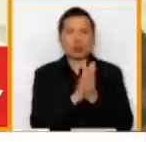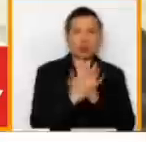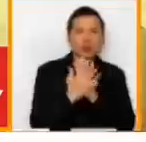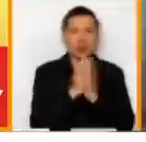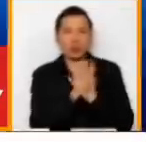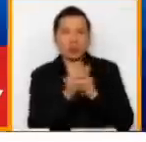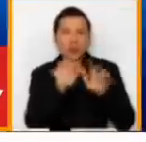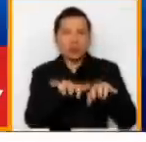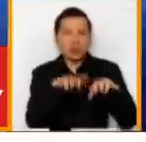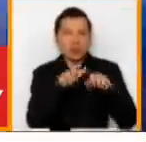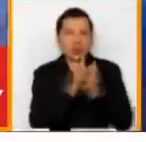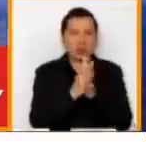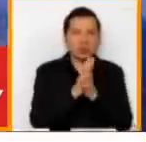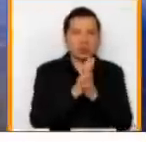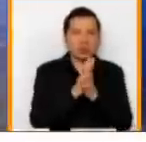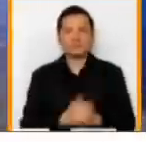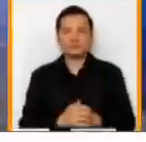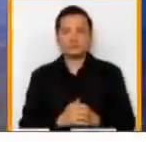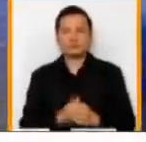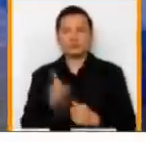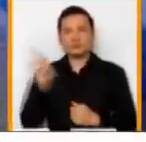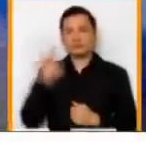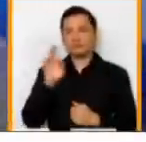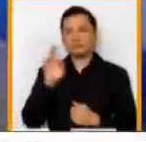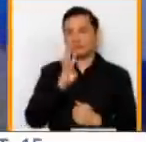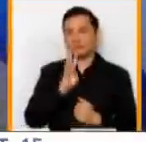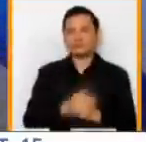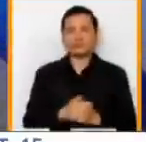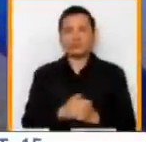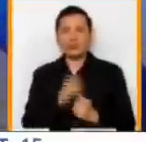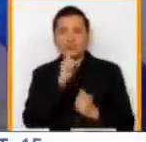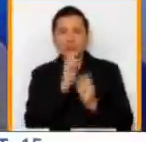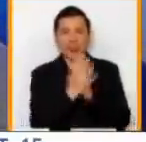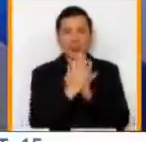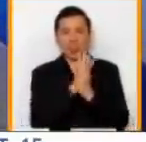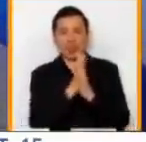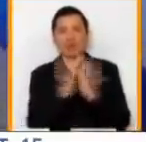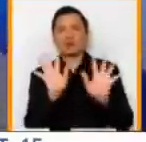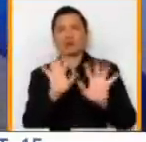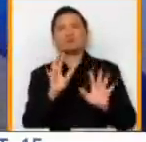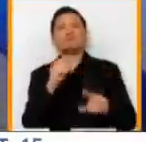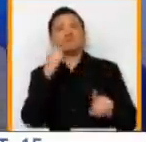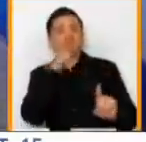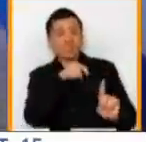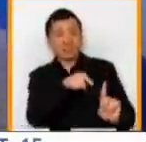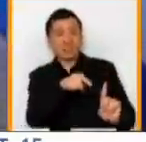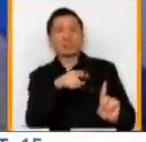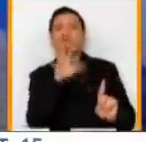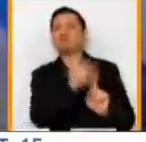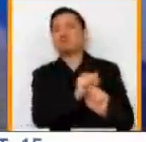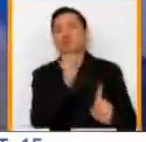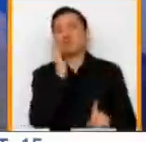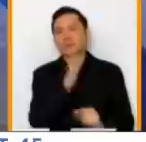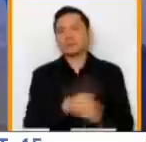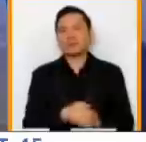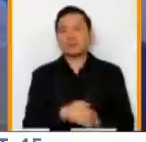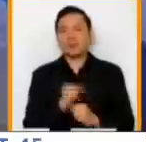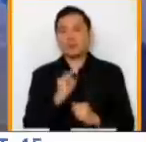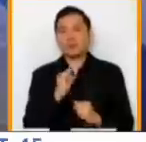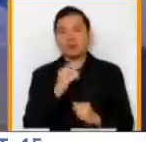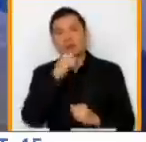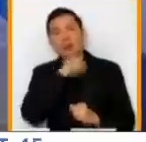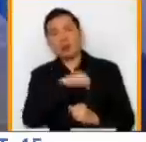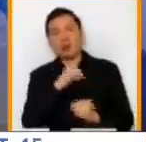COMELEC. Man, ticket gid kita. Worst to worst, mga resto kita. Kung may mga disregard gid sa instruction naton. But